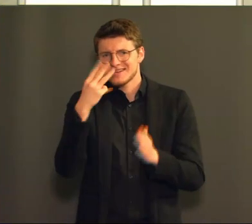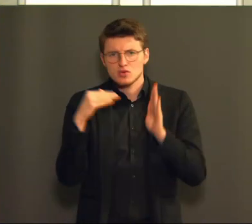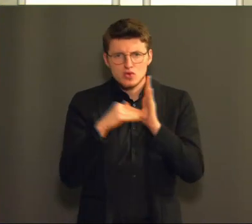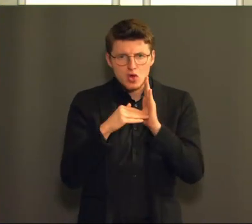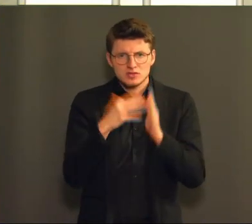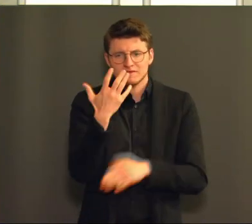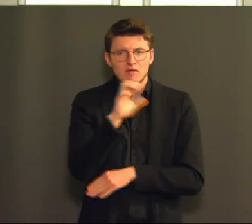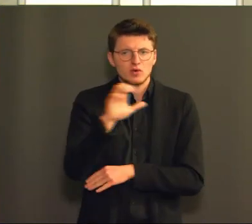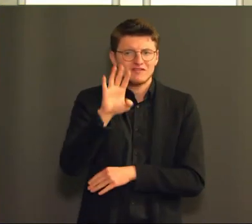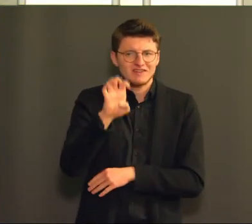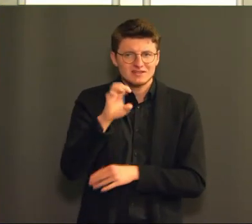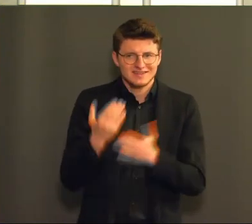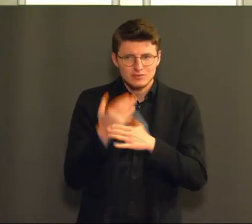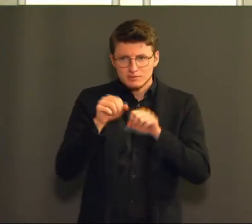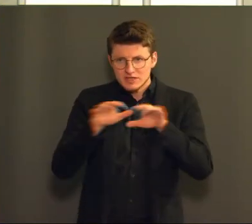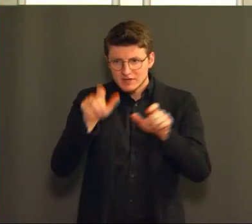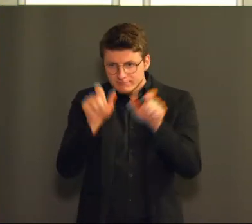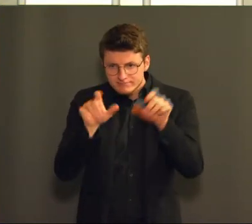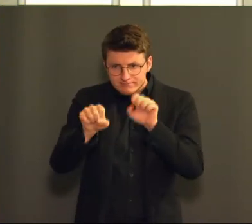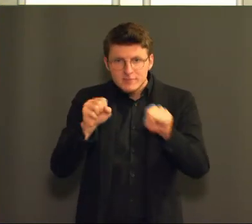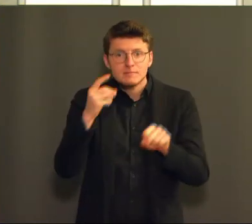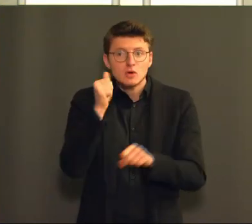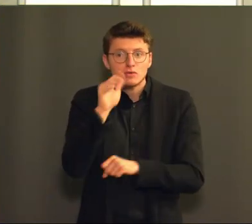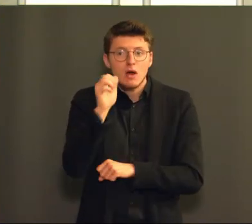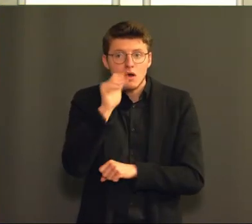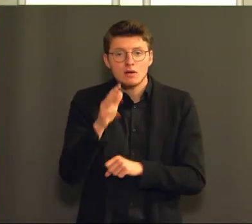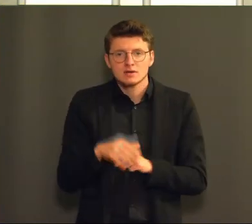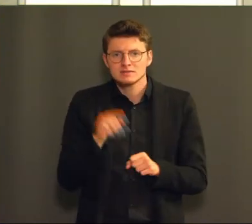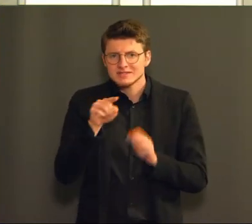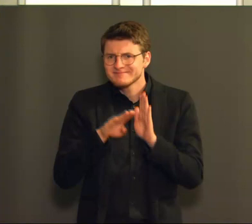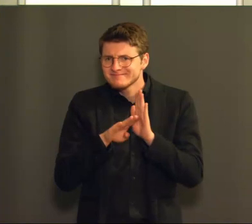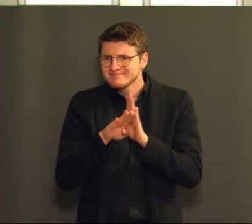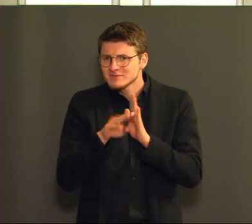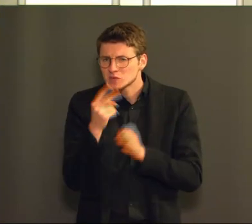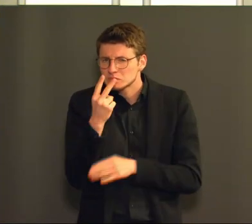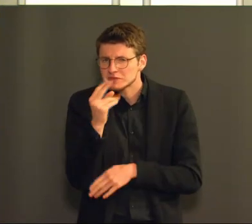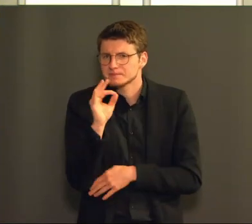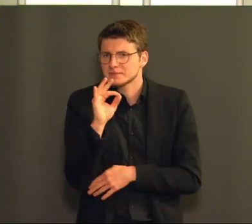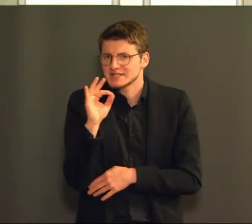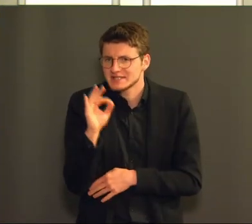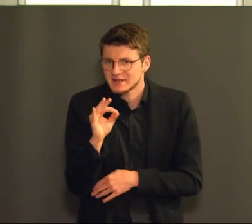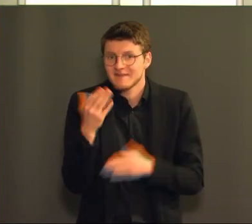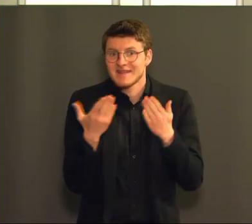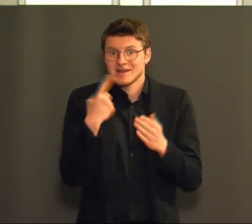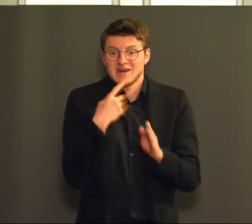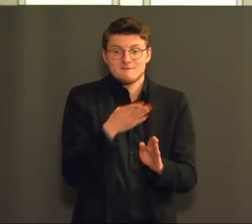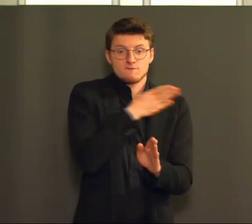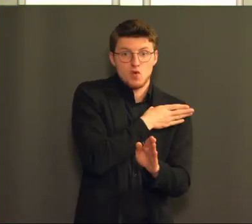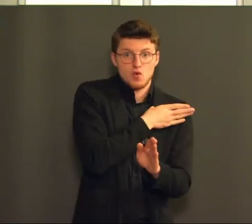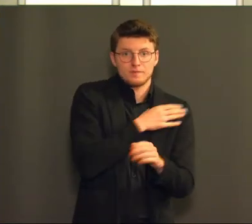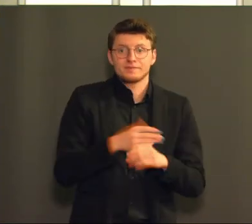gevallen per dag vastgesteld, wat een toename is met ongeveer 2% ten opzichte van de week ervoor, toen er nog